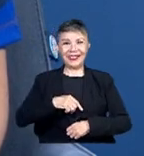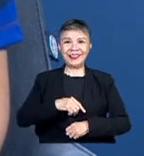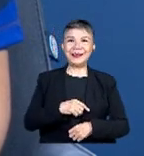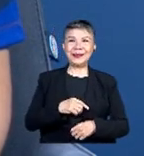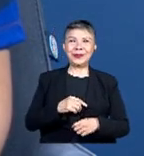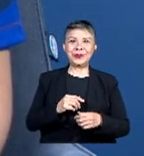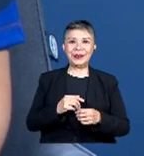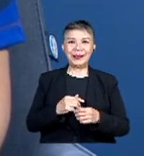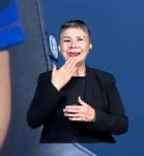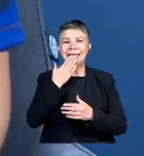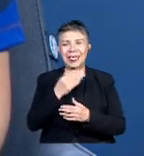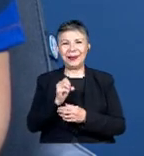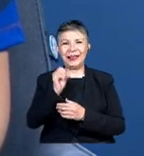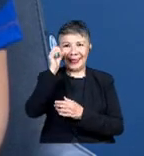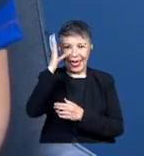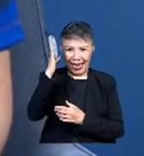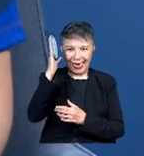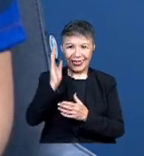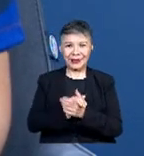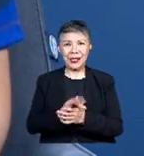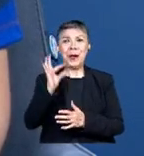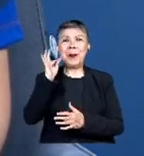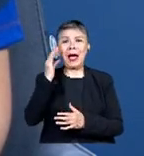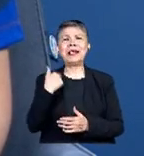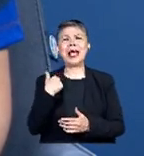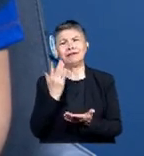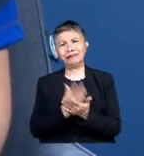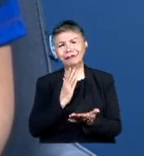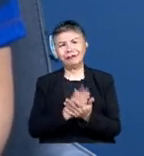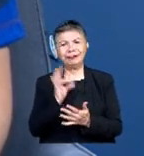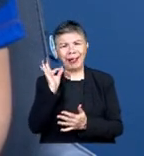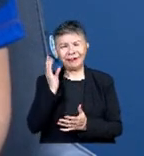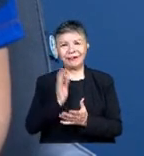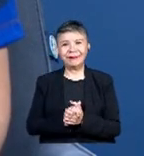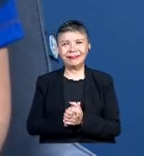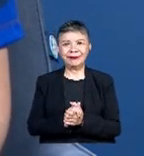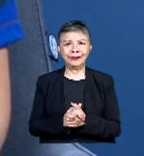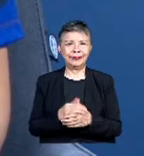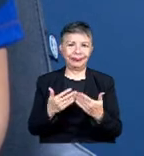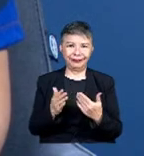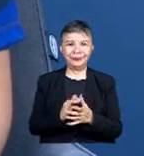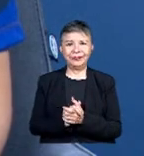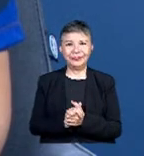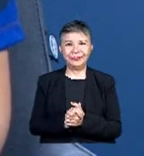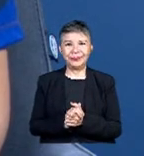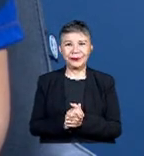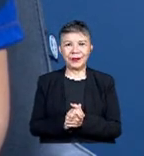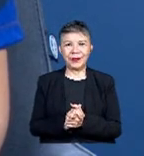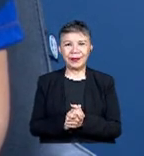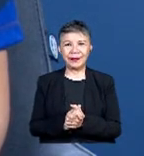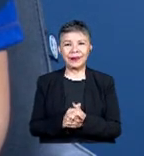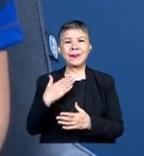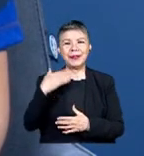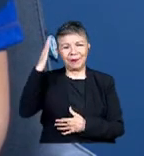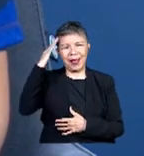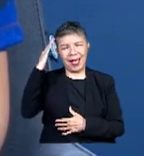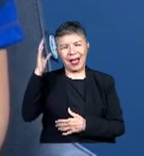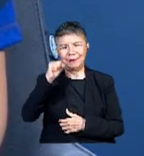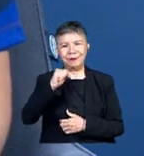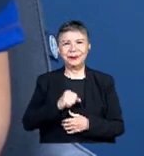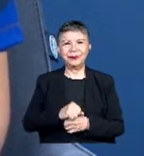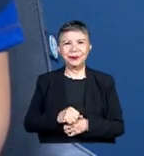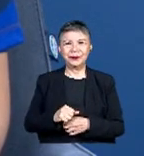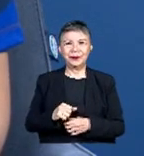Ya, selamat siang. Mohon maaf terlambat. Ya, tidak apa-apa, Pak. Kami mengerti betul kesibukan Pak